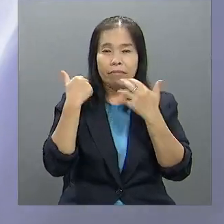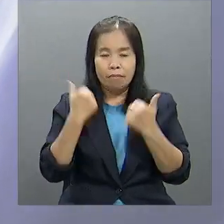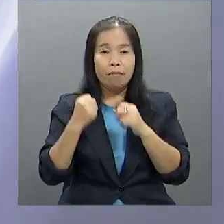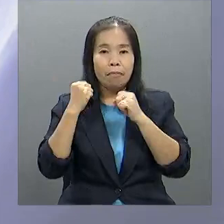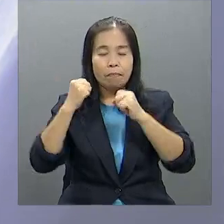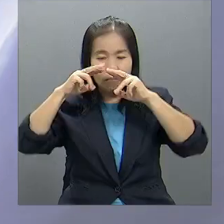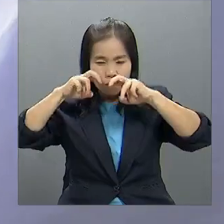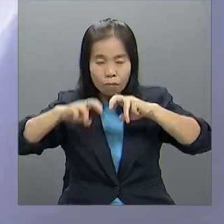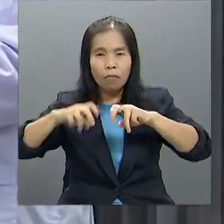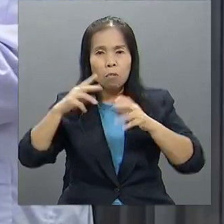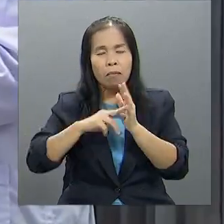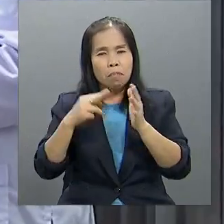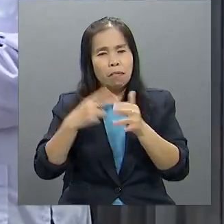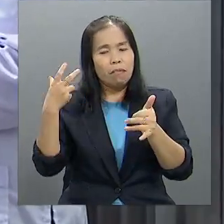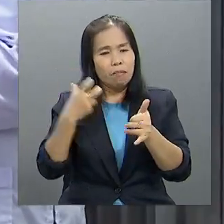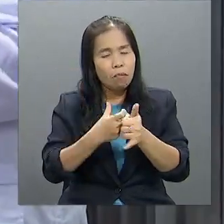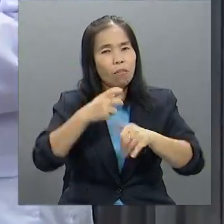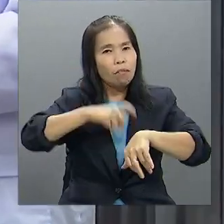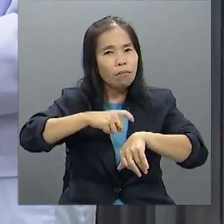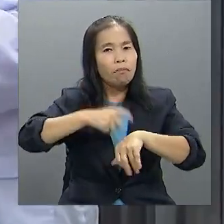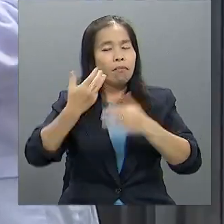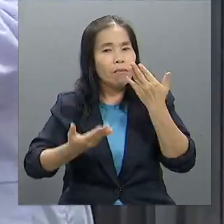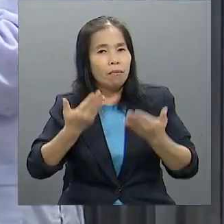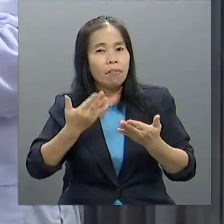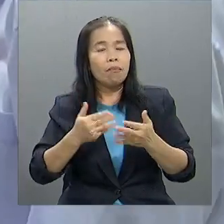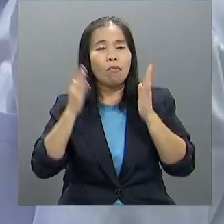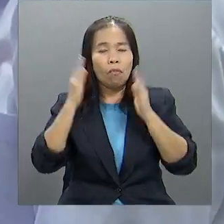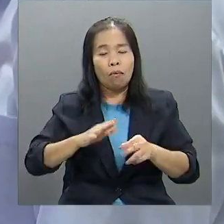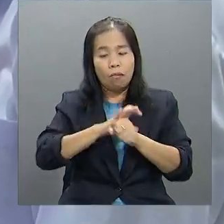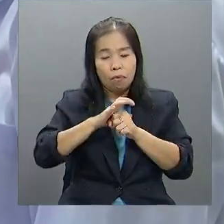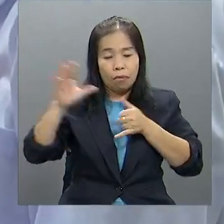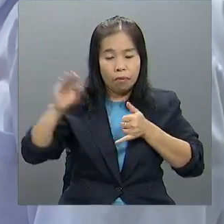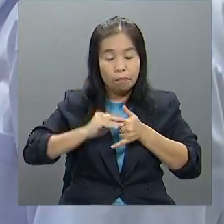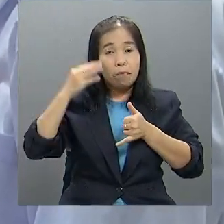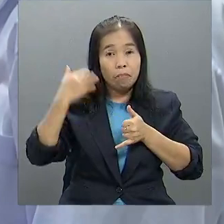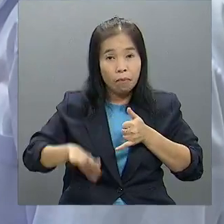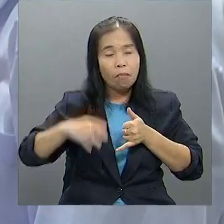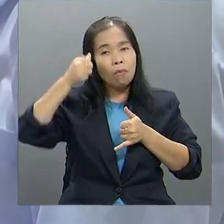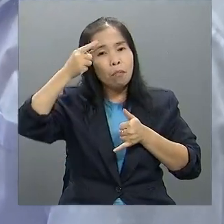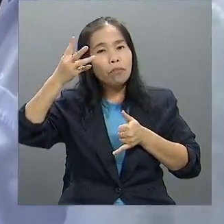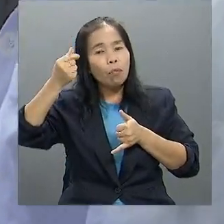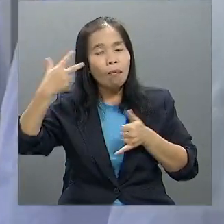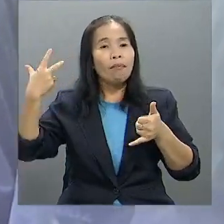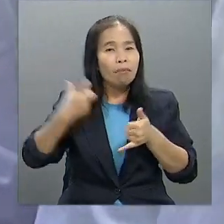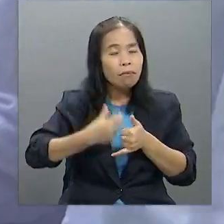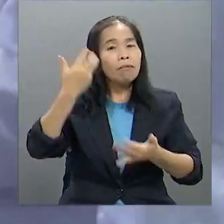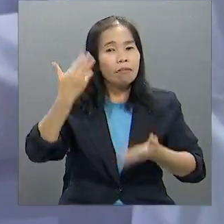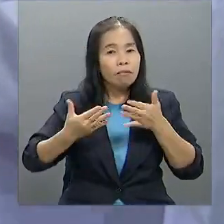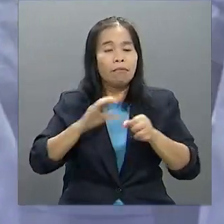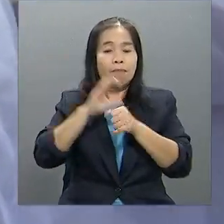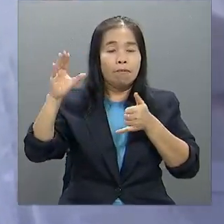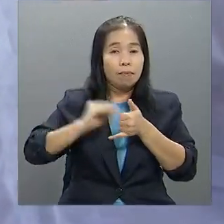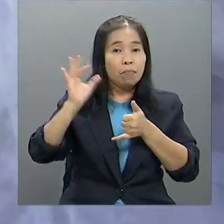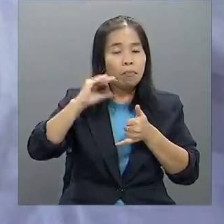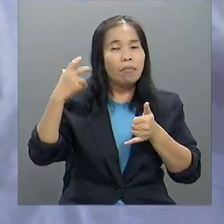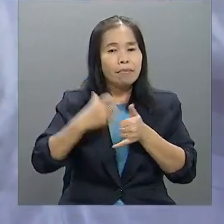อไหร่ถึงจะได้มีผลดีที่สุดสิ่งเหล่านี้ครับนักวิจัยไทยมีเยอะเพราะฉะนั้นข้อ1ดูแลสุขภาพตัวเองก่อน